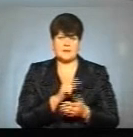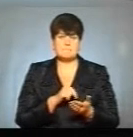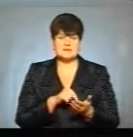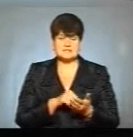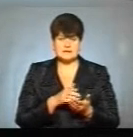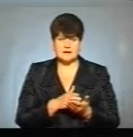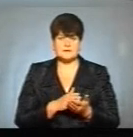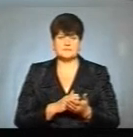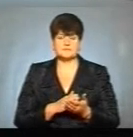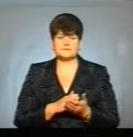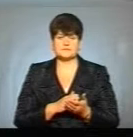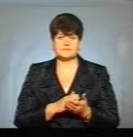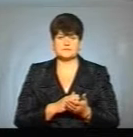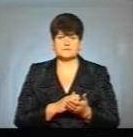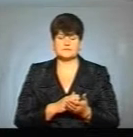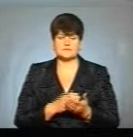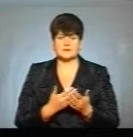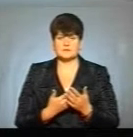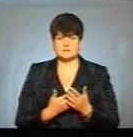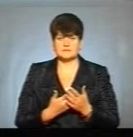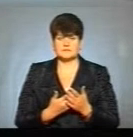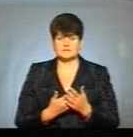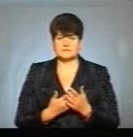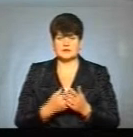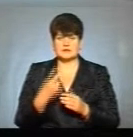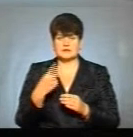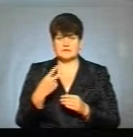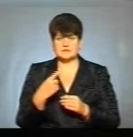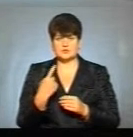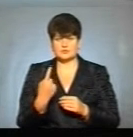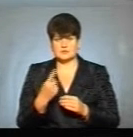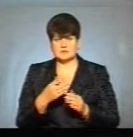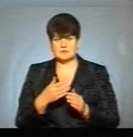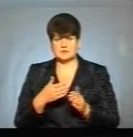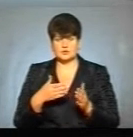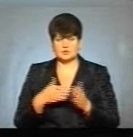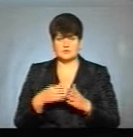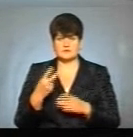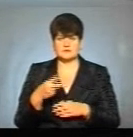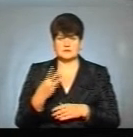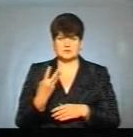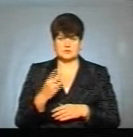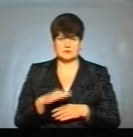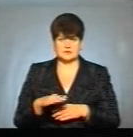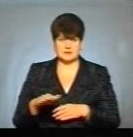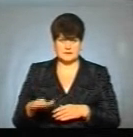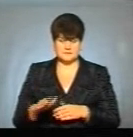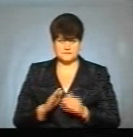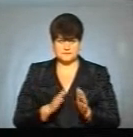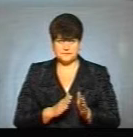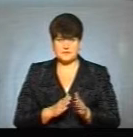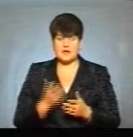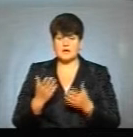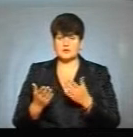містах, містечках становить приблизно від 21 до 23 учнів наповнюваність класу.